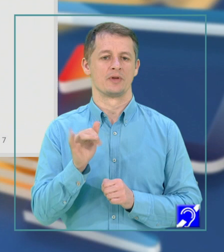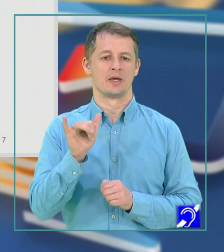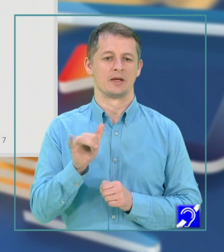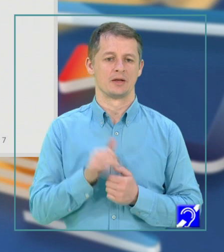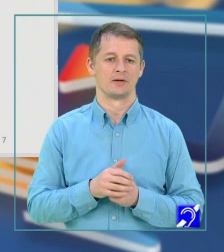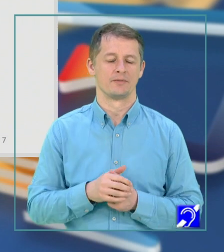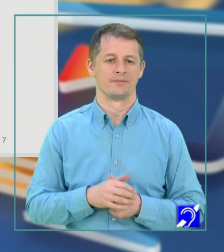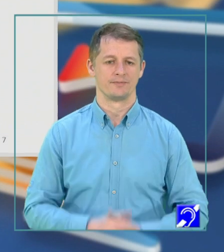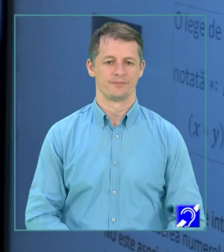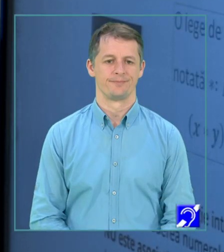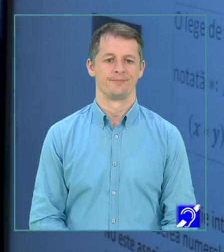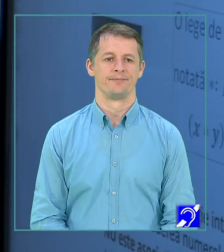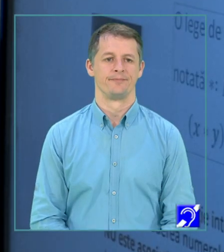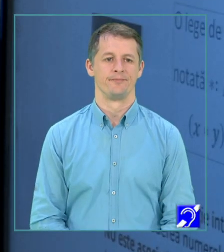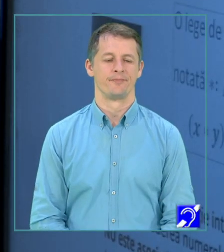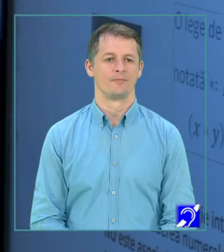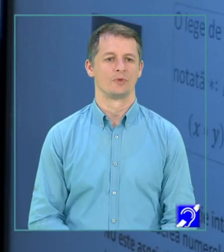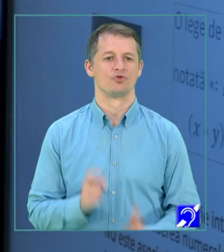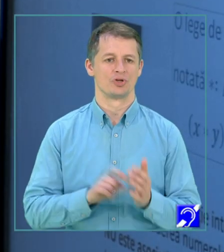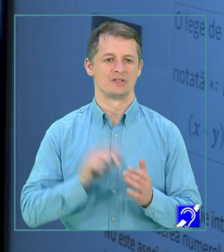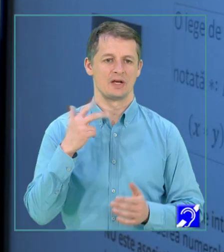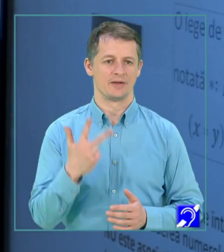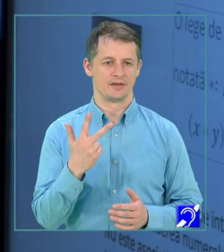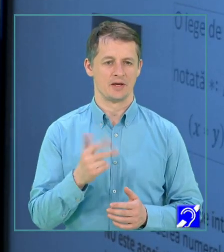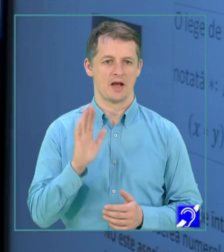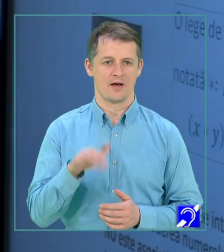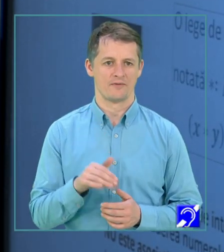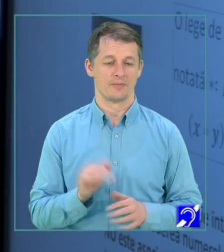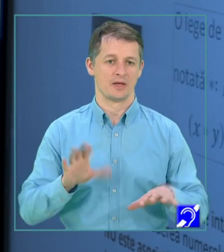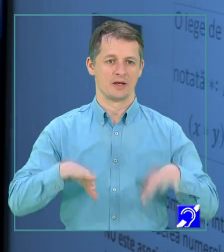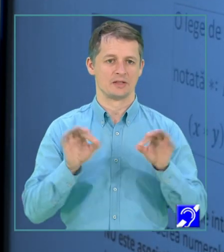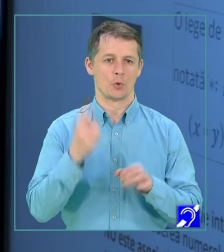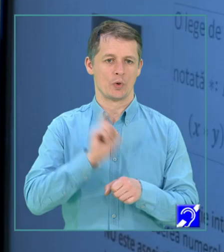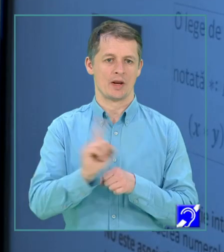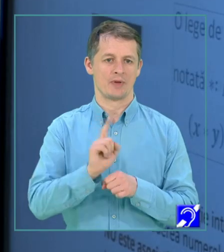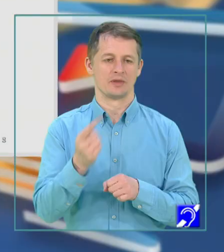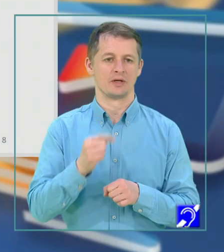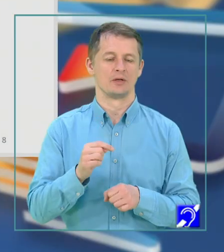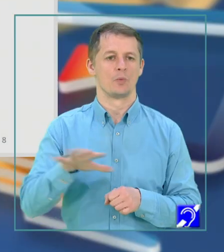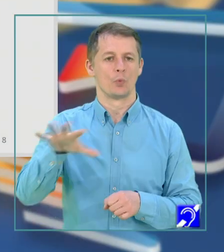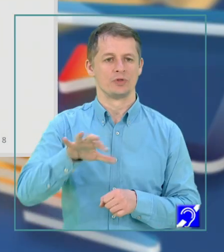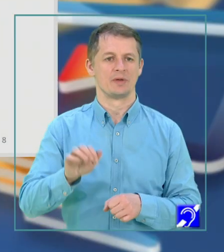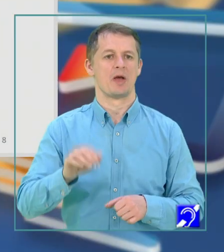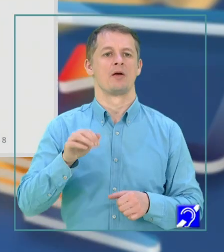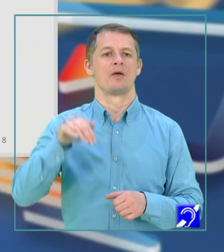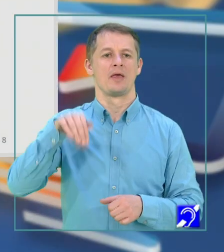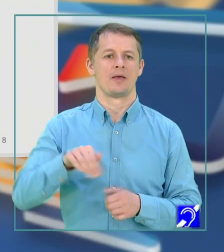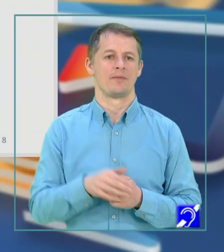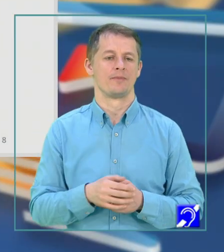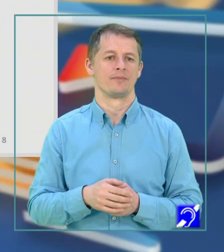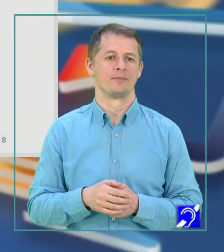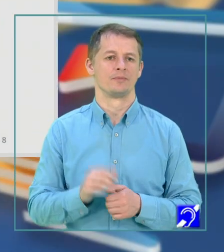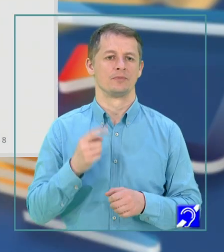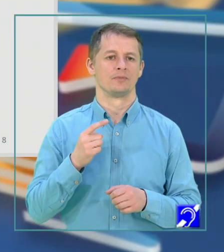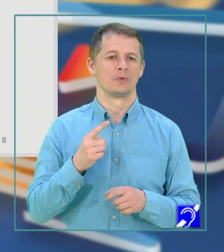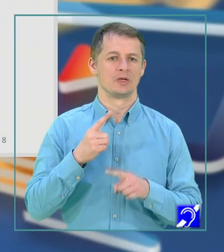și y din domeniu. În cerința a treia, avem de determinat un element din mulțimea m, pentru care x compus cu el însuși